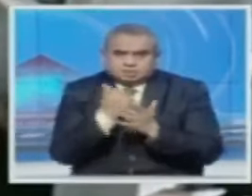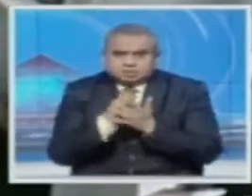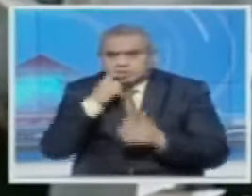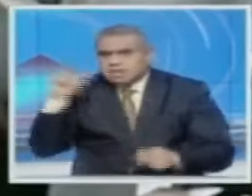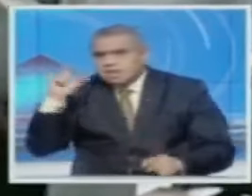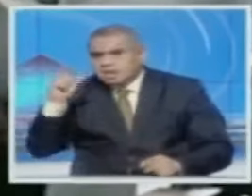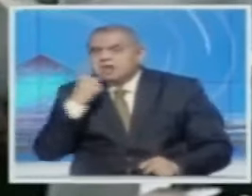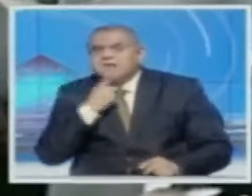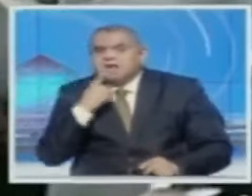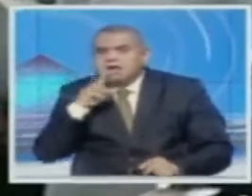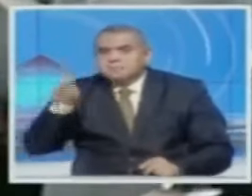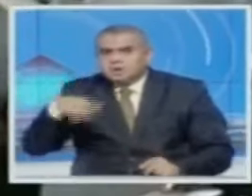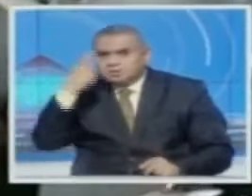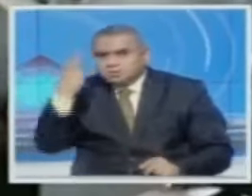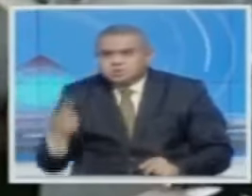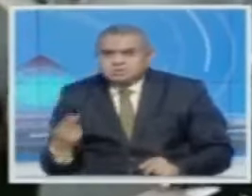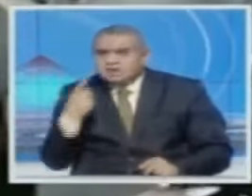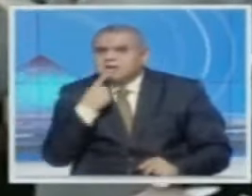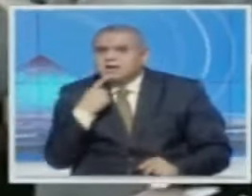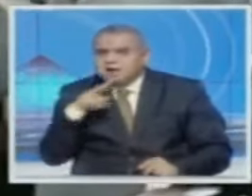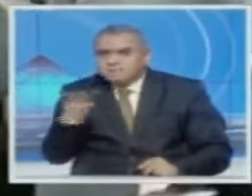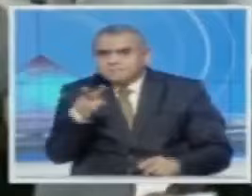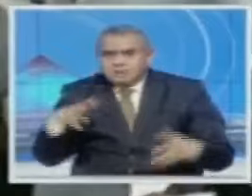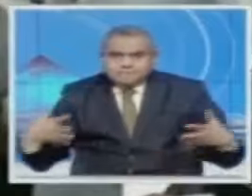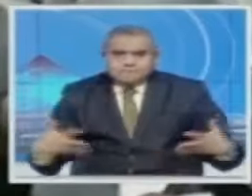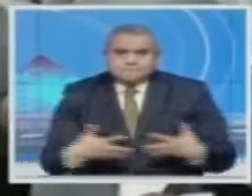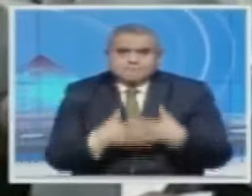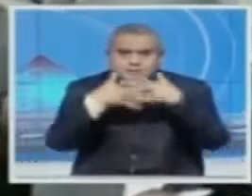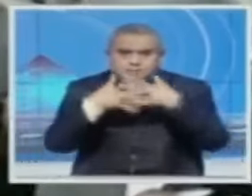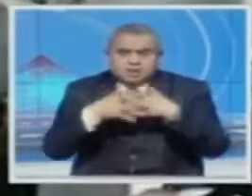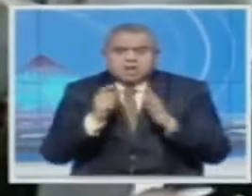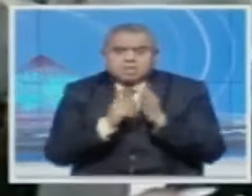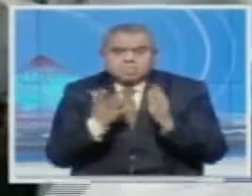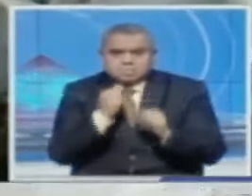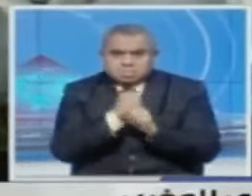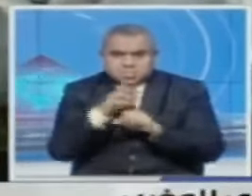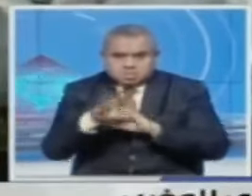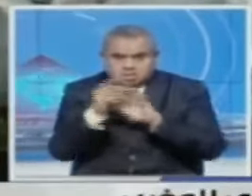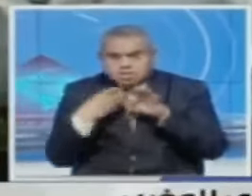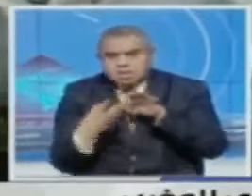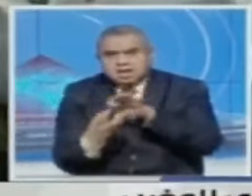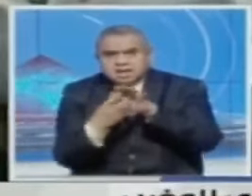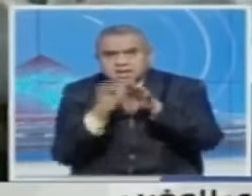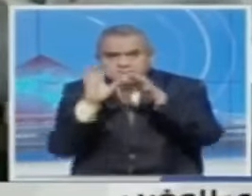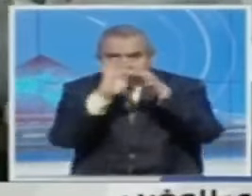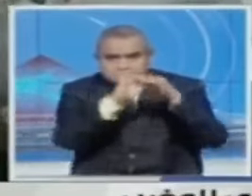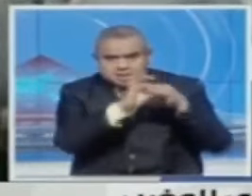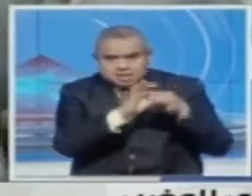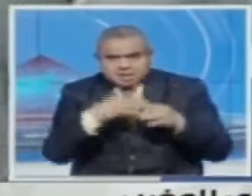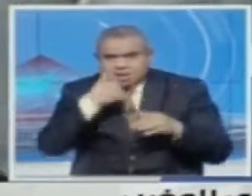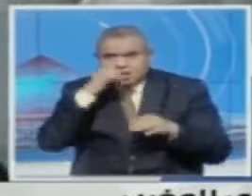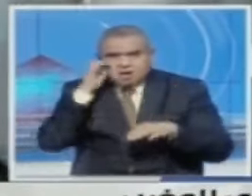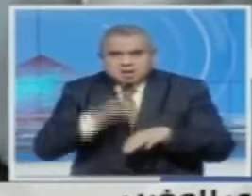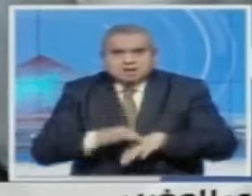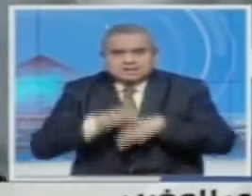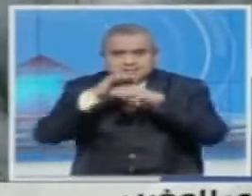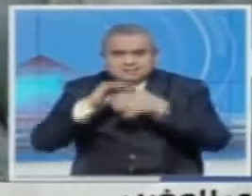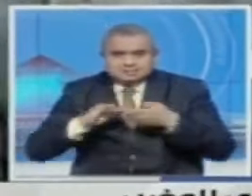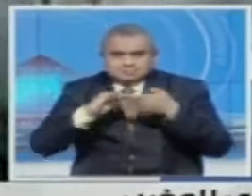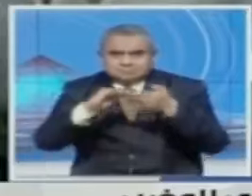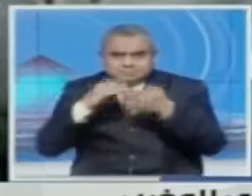الأحمر العربي، وكان من المهم أيضا أن تشير جامعة الدول العربية إلى المساعدات الإنسانية التي